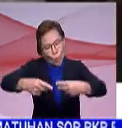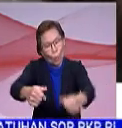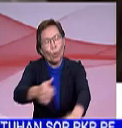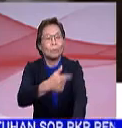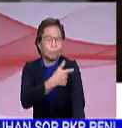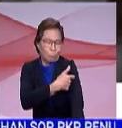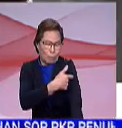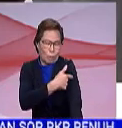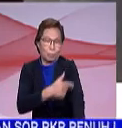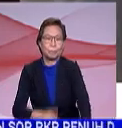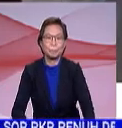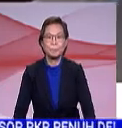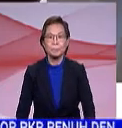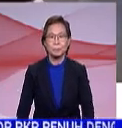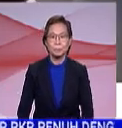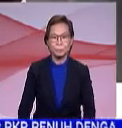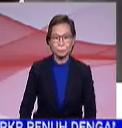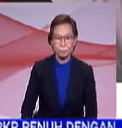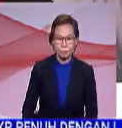pemberian vaksin.